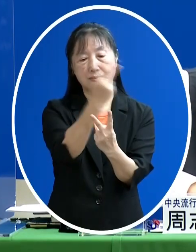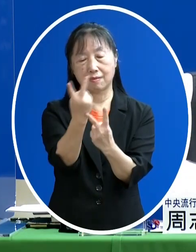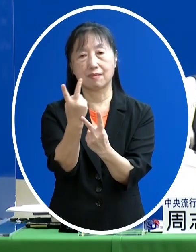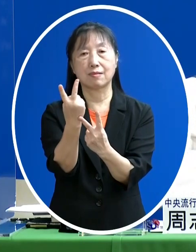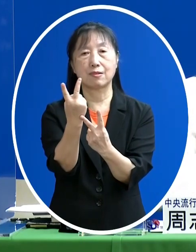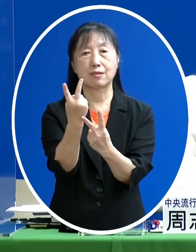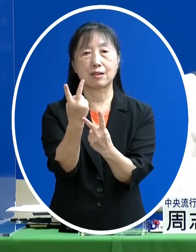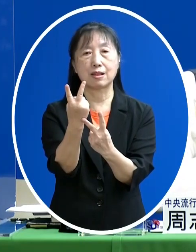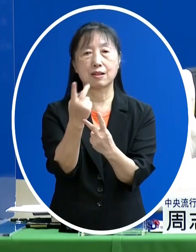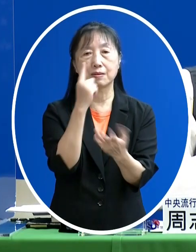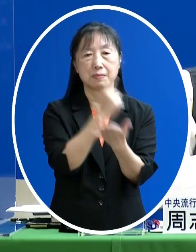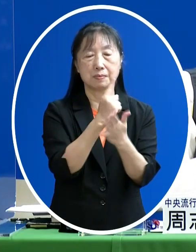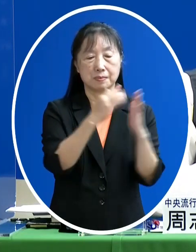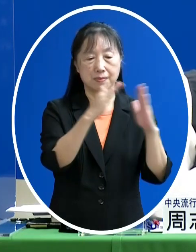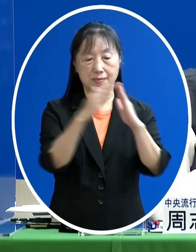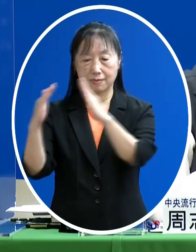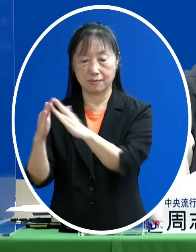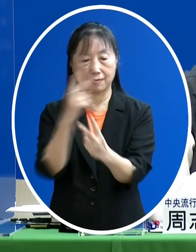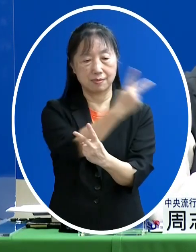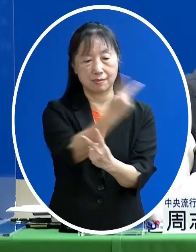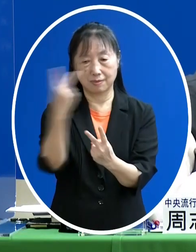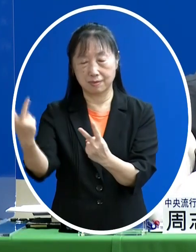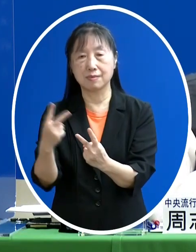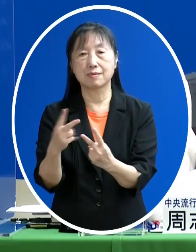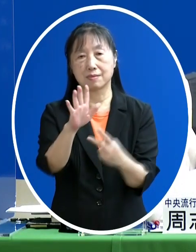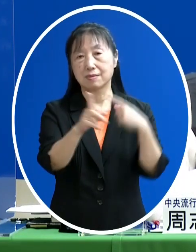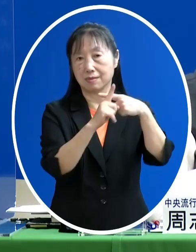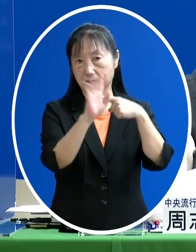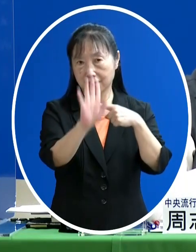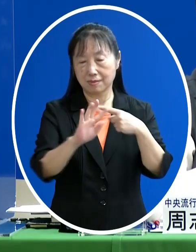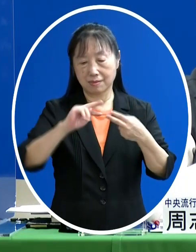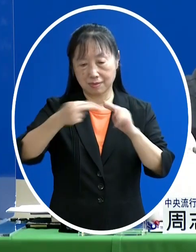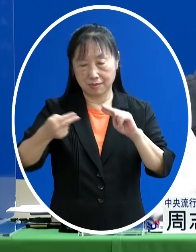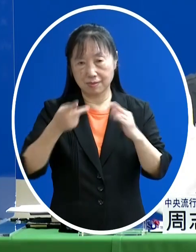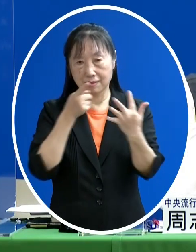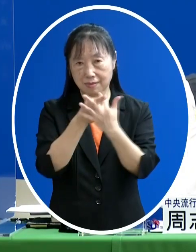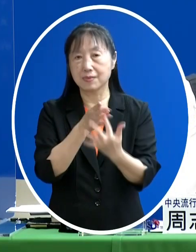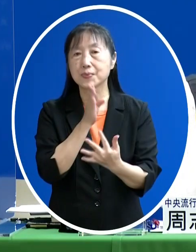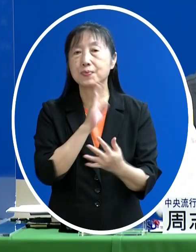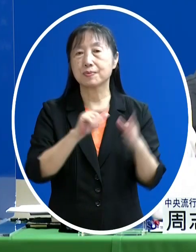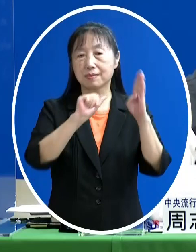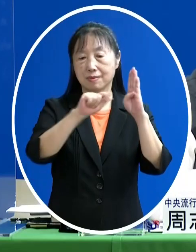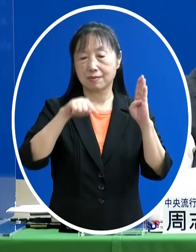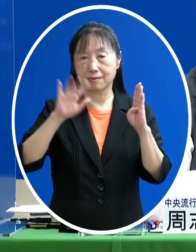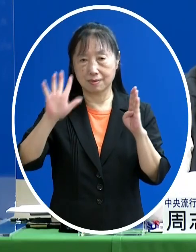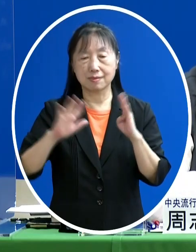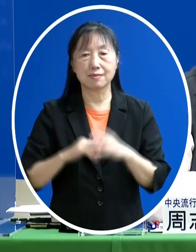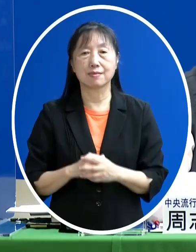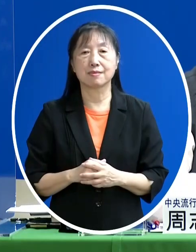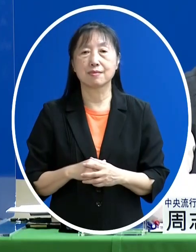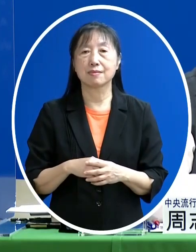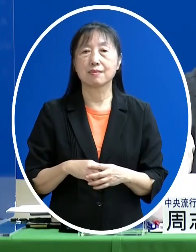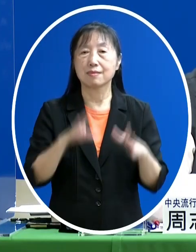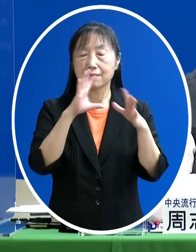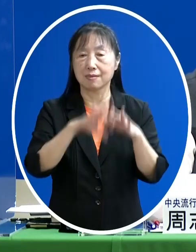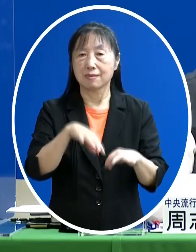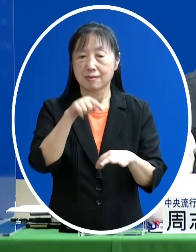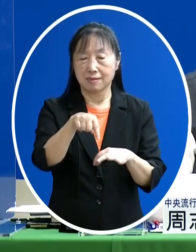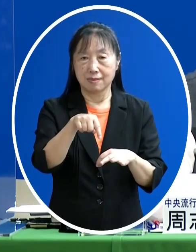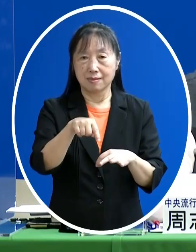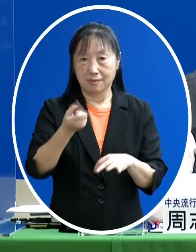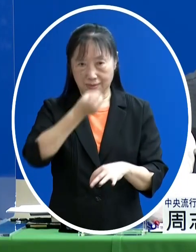位每一个家庭都是有2位确诊哈。那经过定序也都确认是 BA.5，那都是先因为这个比